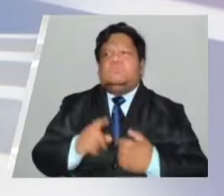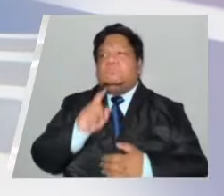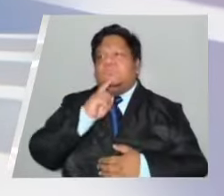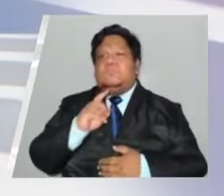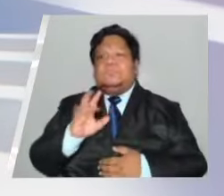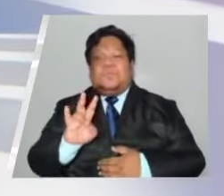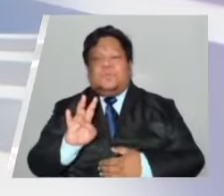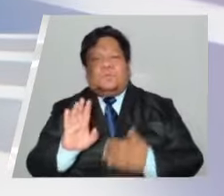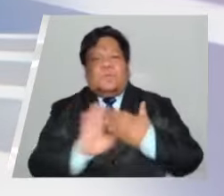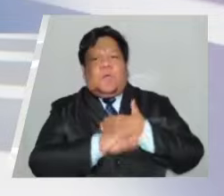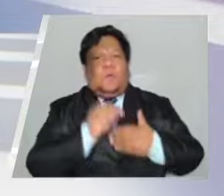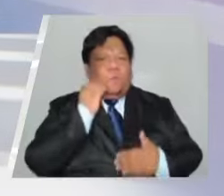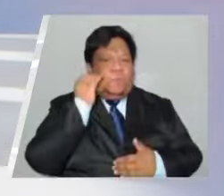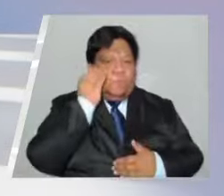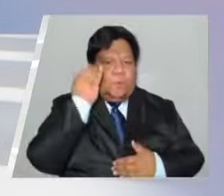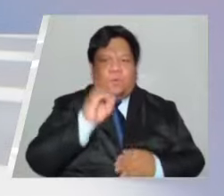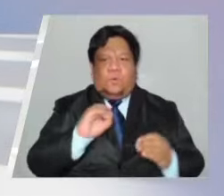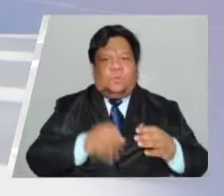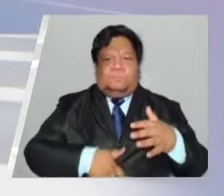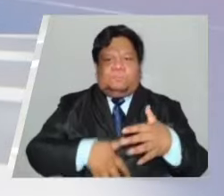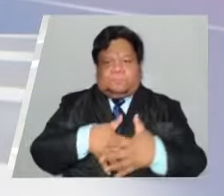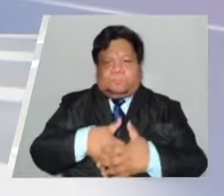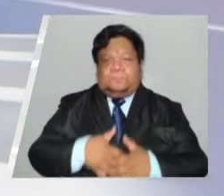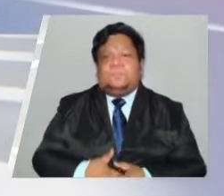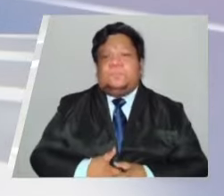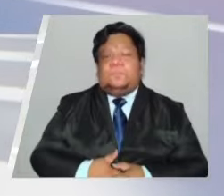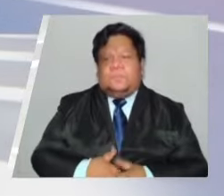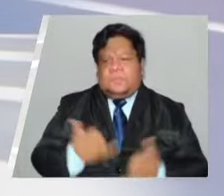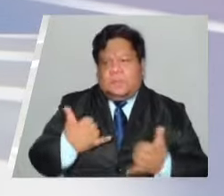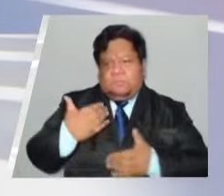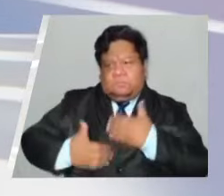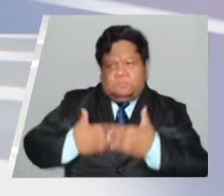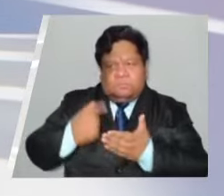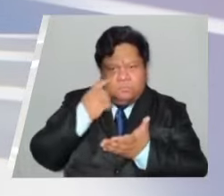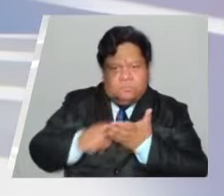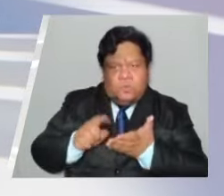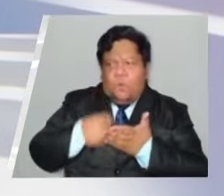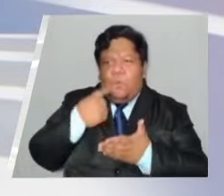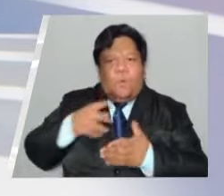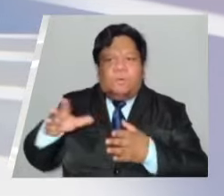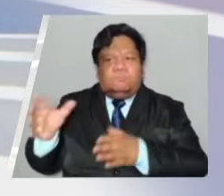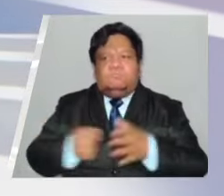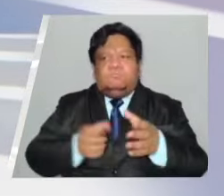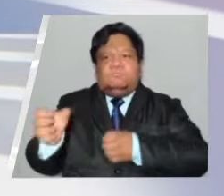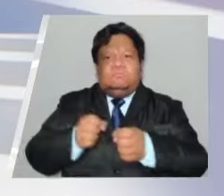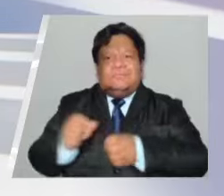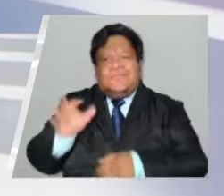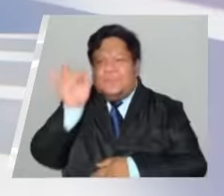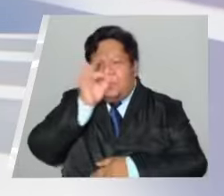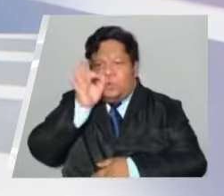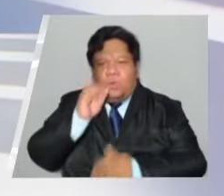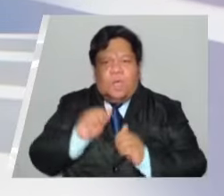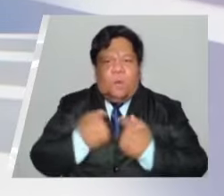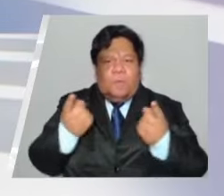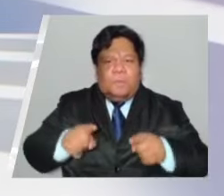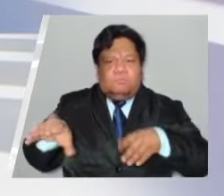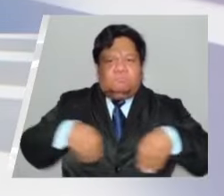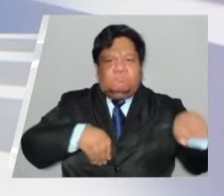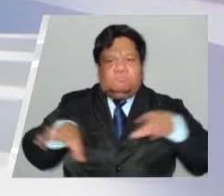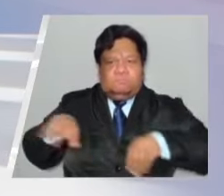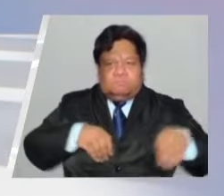tao. Gumugulong na ang investigasyon sa pag-recruit sa mga Pinay at naging proseso ng trafficking sa kanila. Pag-uusapan naman